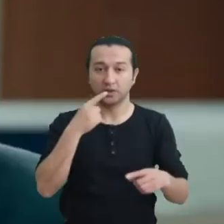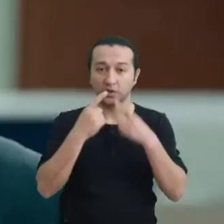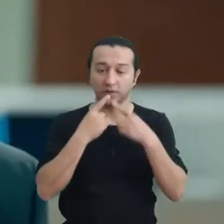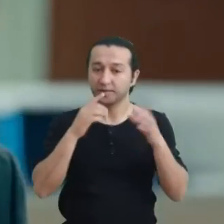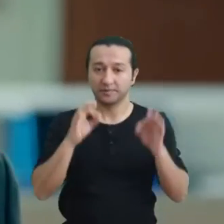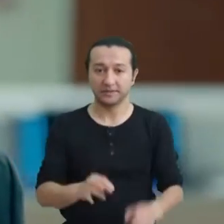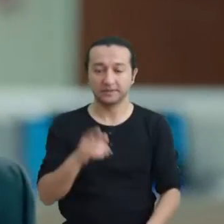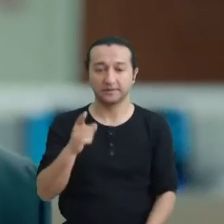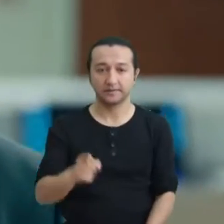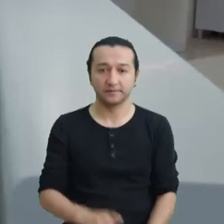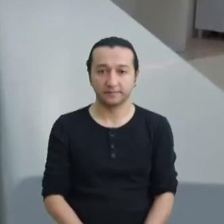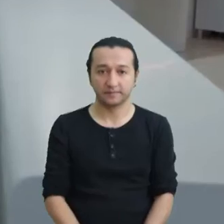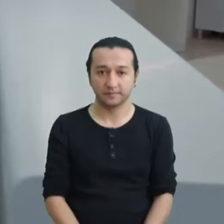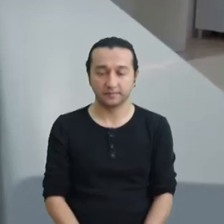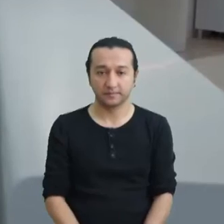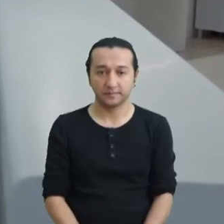Konuşmaya başladı.